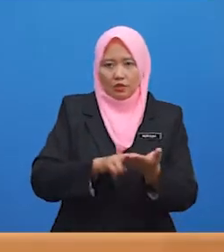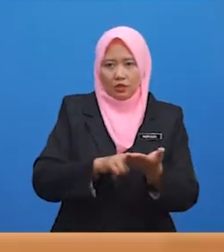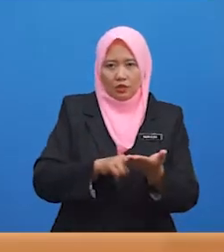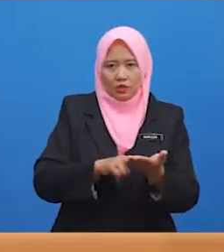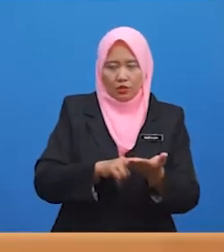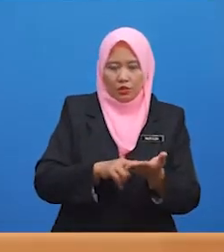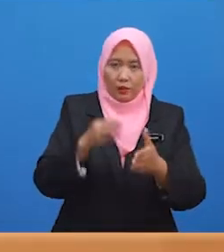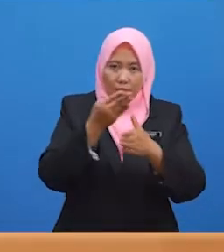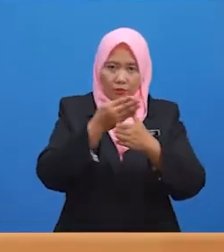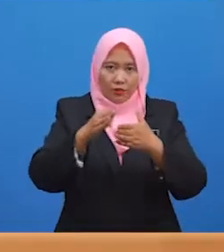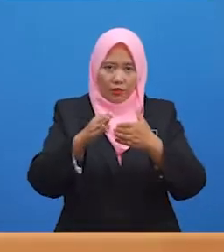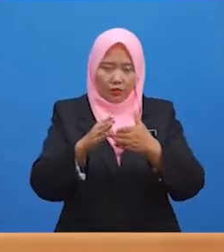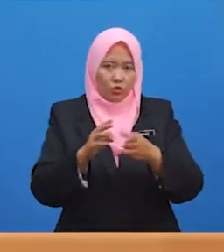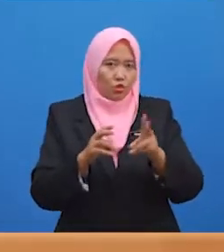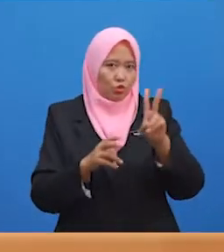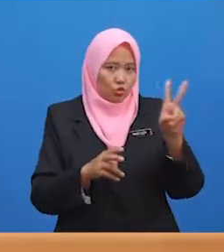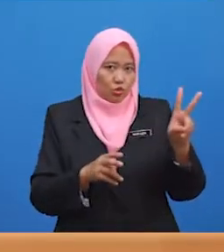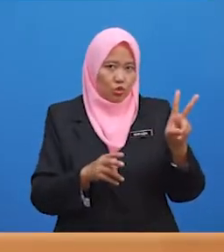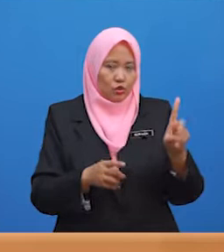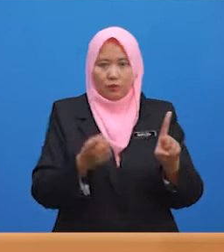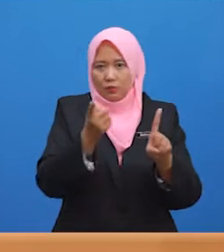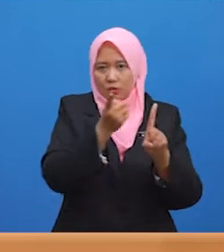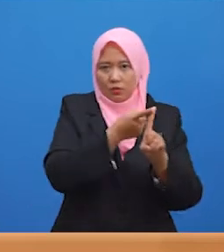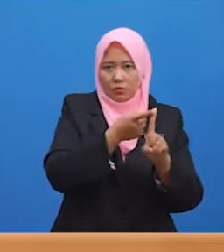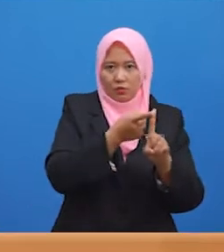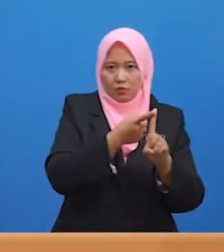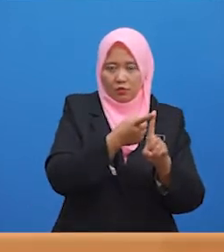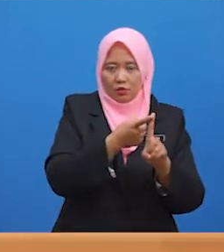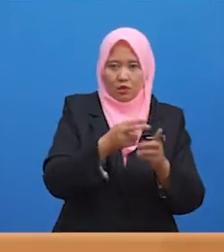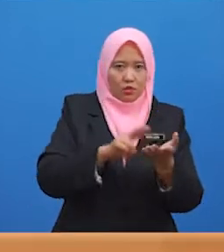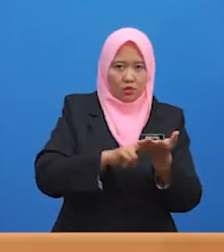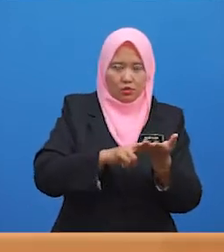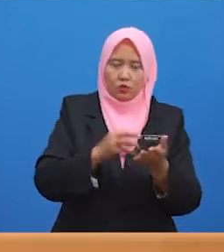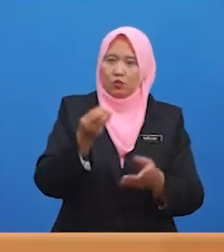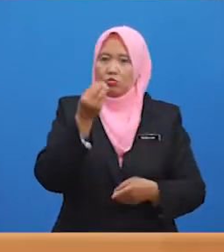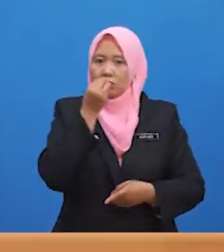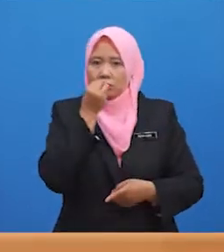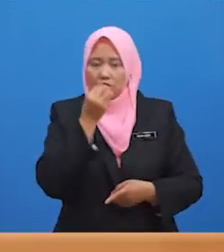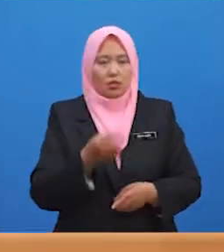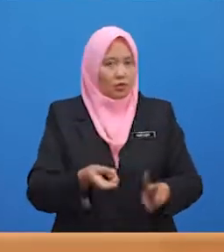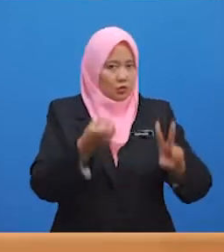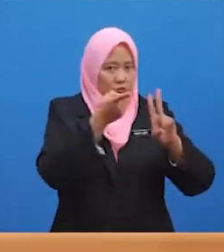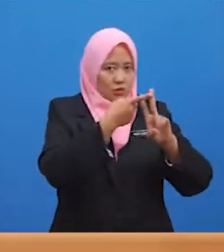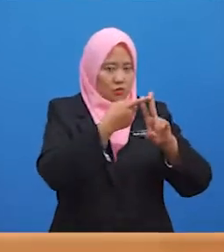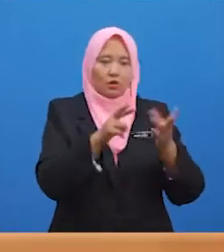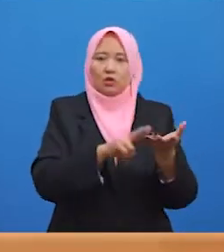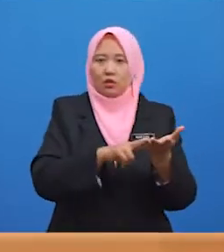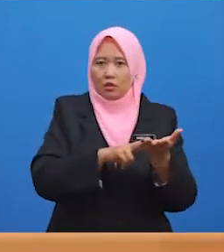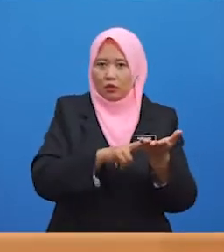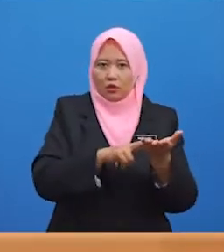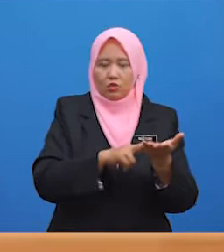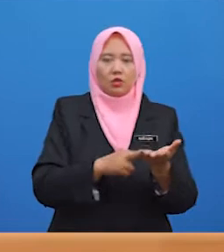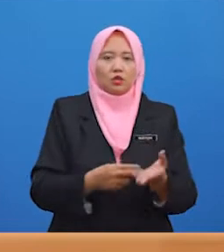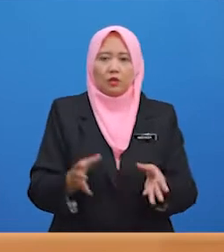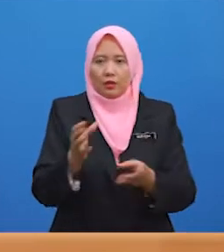Keracunan boleh dibahagikan kepada dua, iaitu keracunan disebabkan oleh pengambilan makanan dan keracunan disebabkan